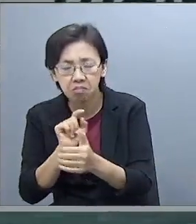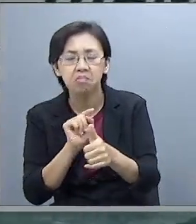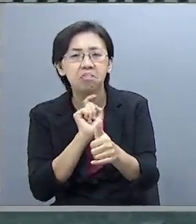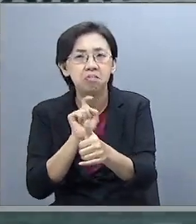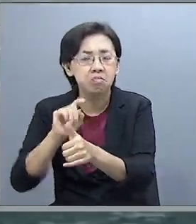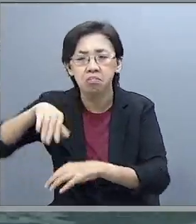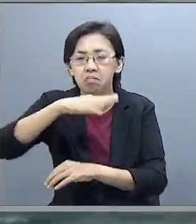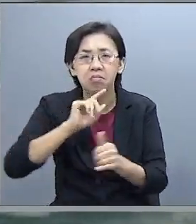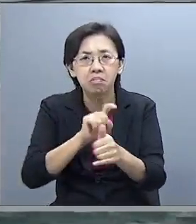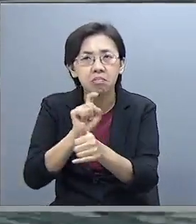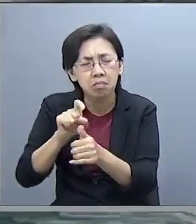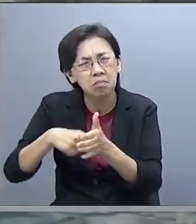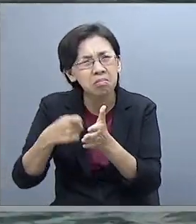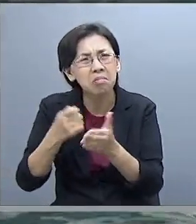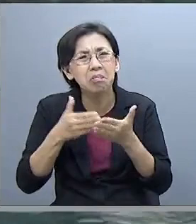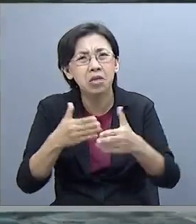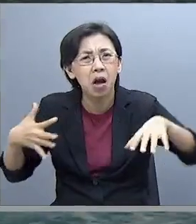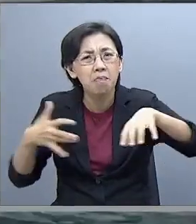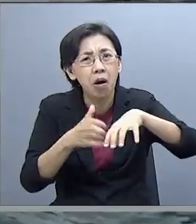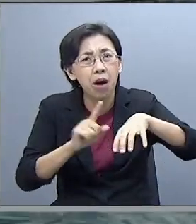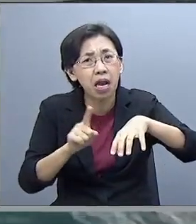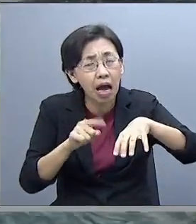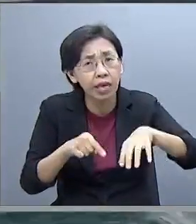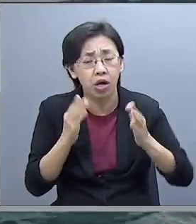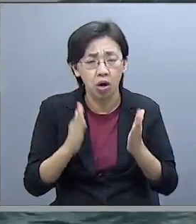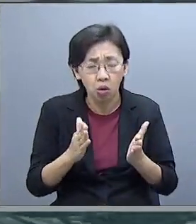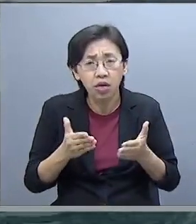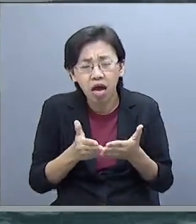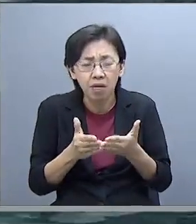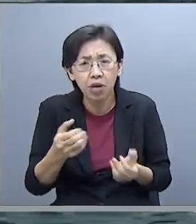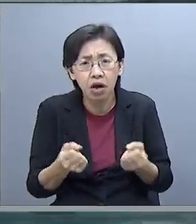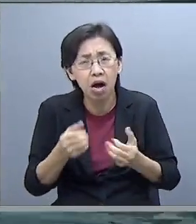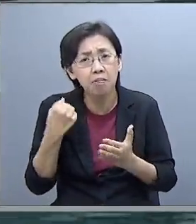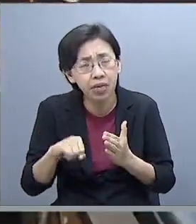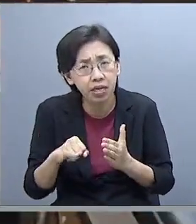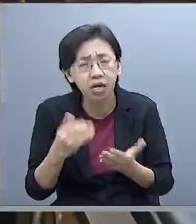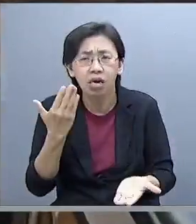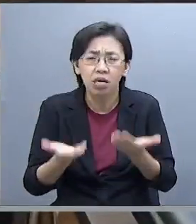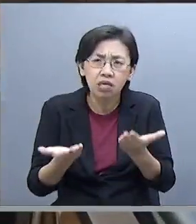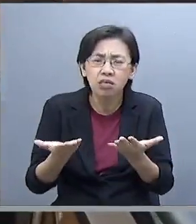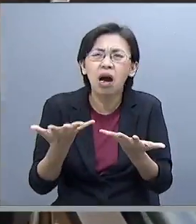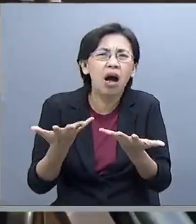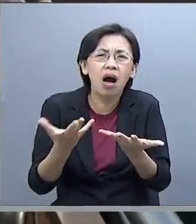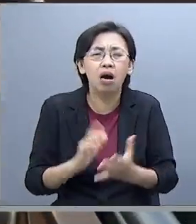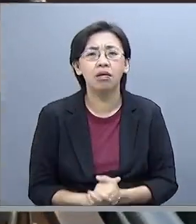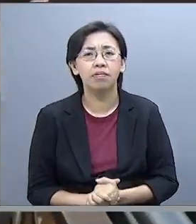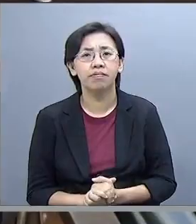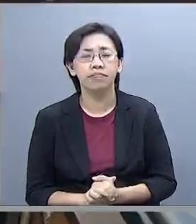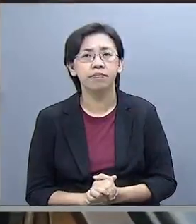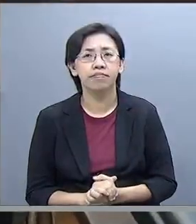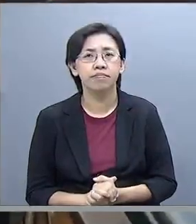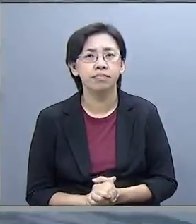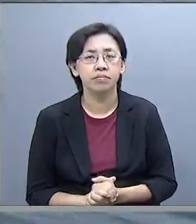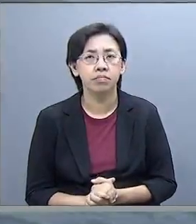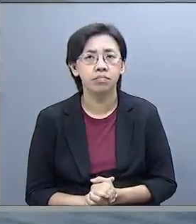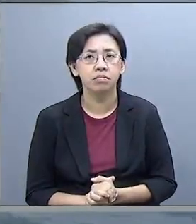คำทั้งหมดเพื่อหาสาเหตุว่าเกิดจากความประมาทของคนขับเรือหรือมาจากสาเหตุอื่นคนขับเรือในเวลานี้ต